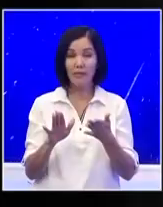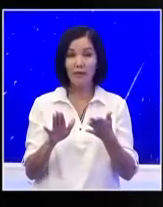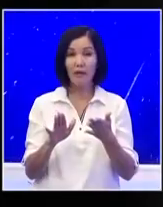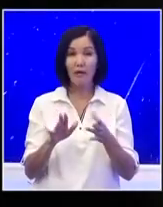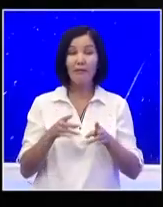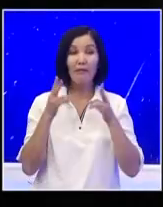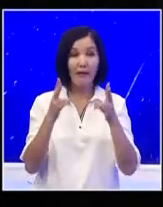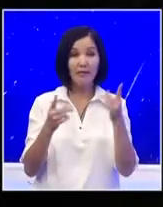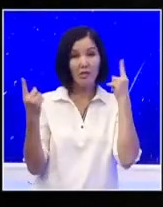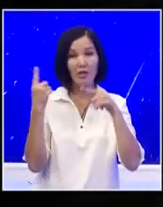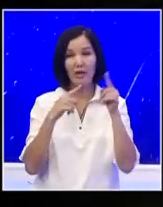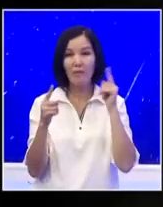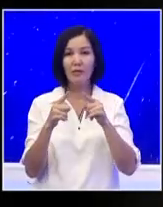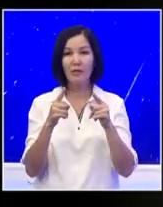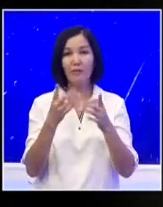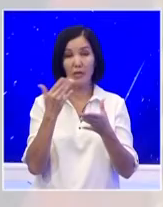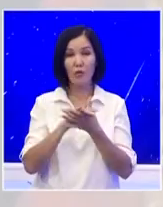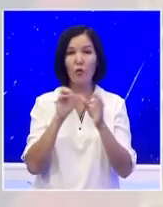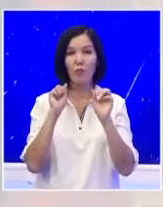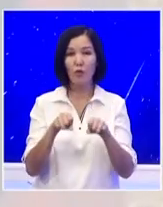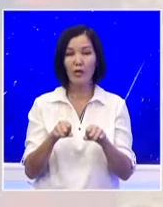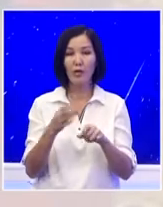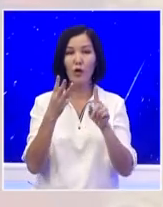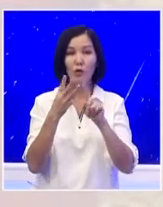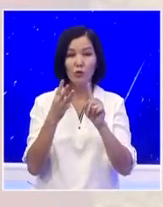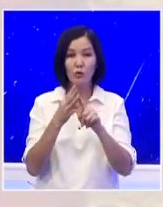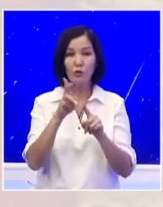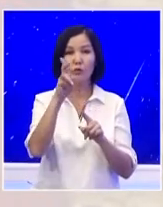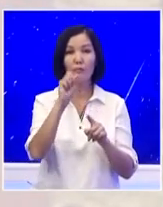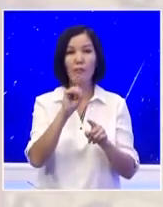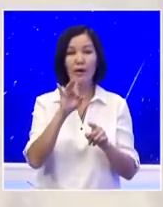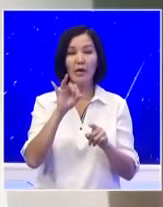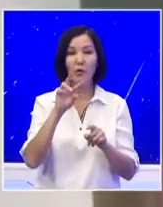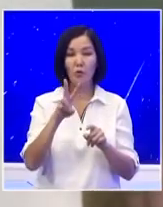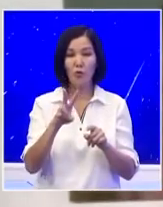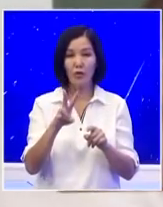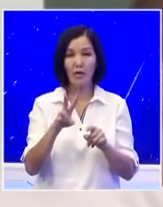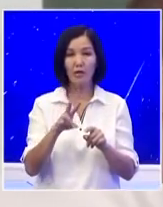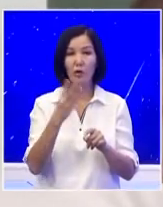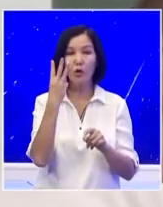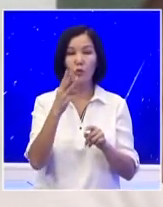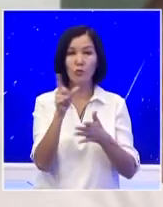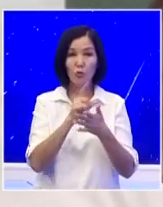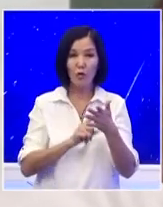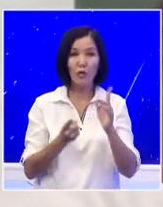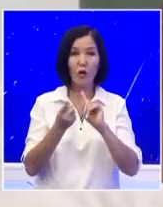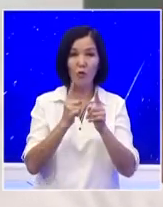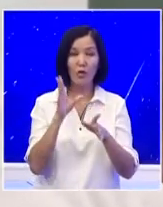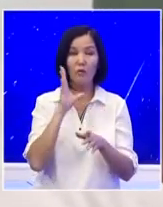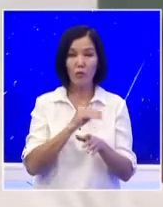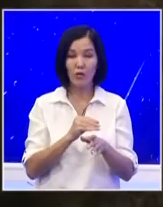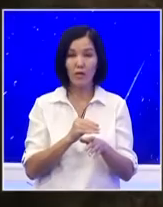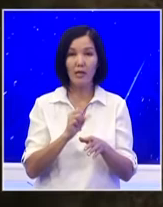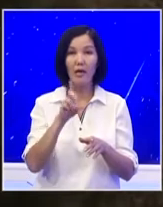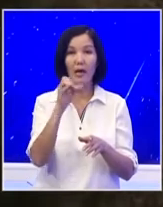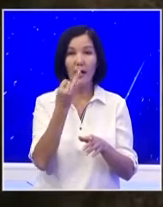қараймыз. Абай мен Лермонтов үндестігіне үйлескен үшінші тұлға Байрон. Лермонтов бұл ақынның тек үш өлеңін ғана аударып үлгеріпті.